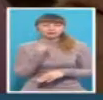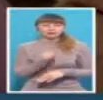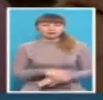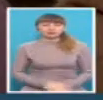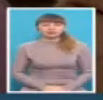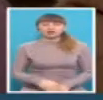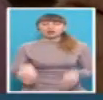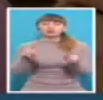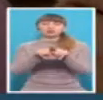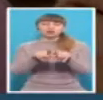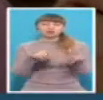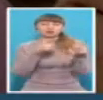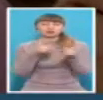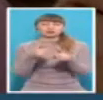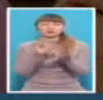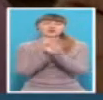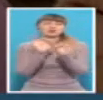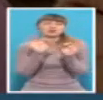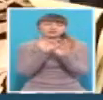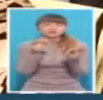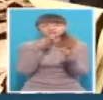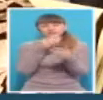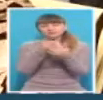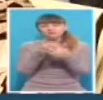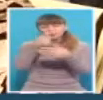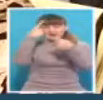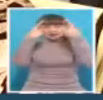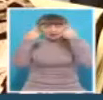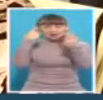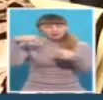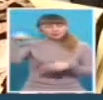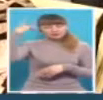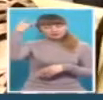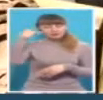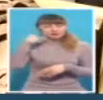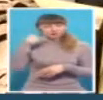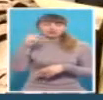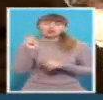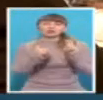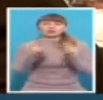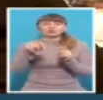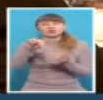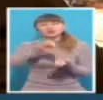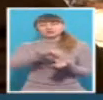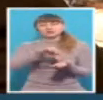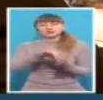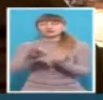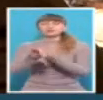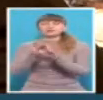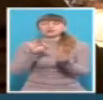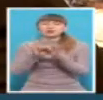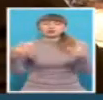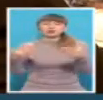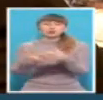аймақтарда тұрады. Жас Отан жастар қанатының бүгінде 5 мыңнан астам мүшесі бар. Өскелең ұрпақтың баянды болашағы үшін бүгінде